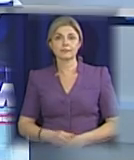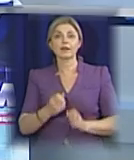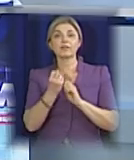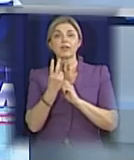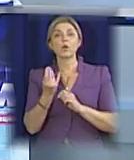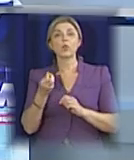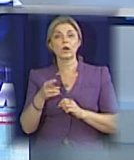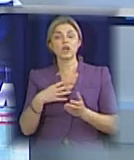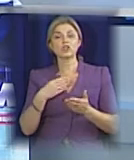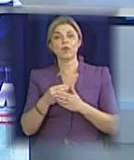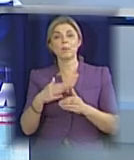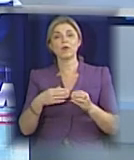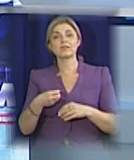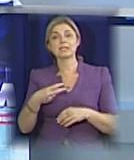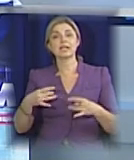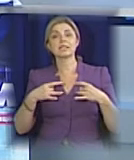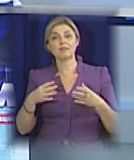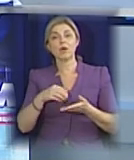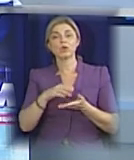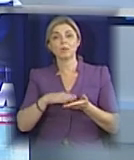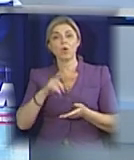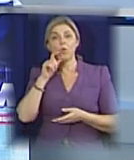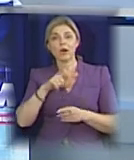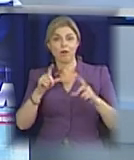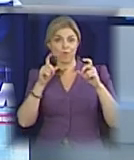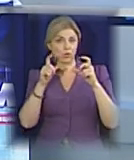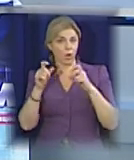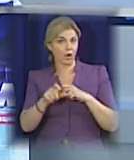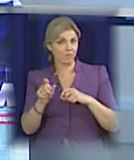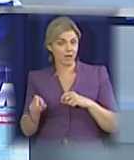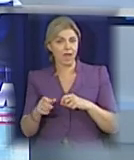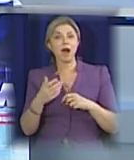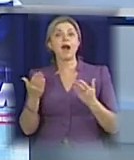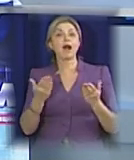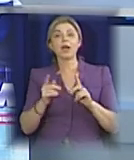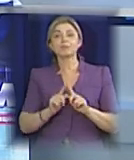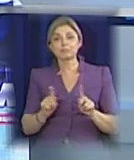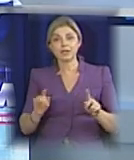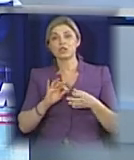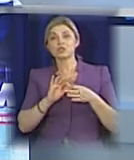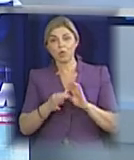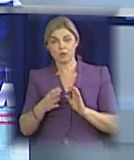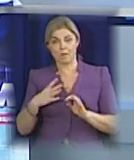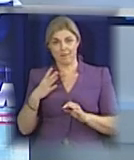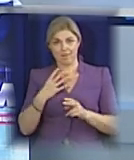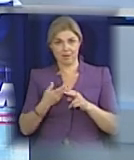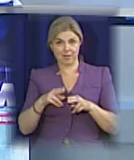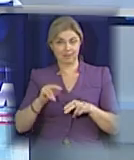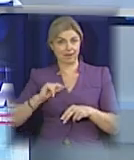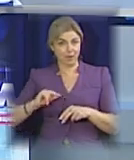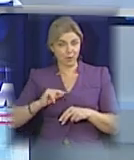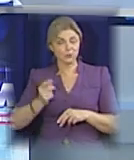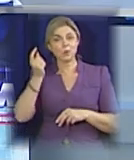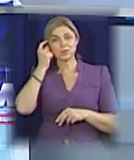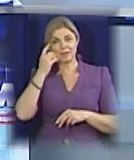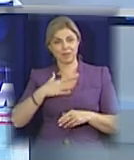12 липня своє професійне свято відзначають українські фотографи. Які особливості та складнощі бувають у цій професії,